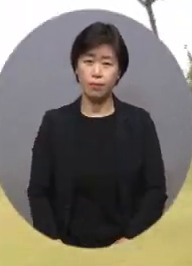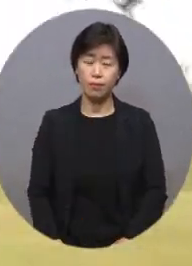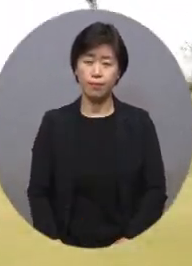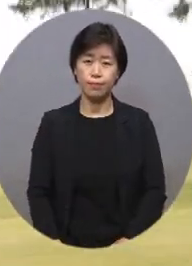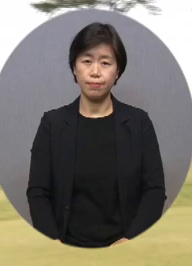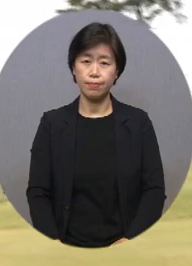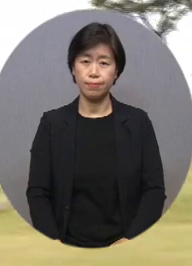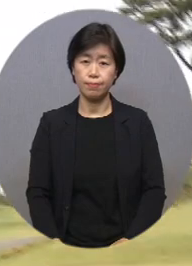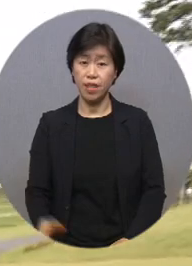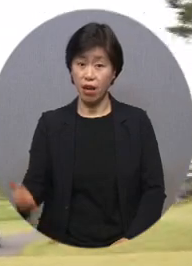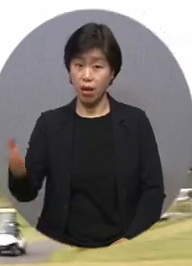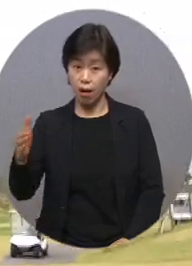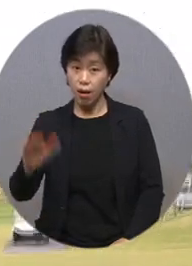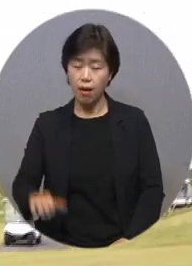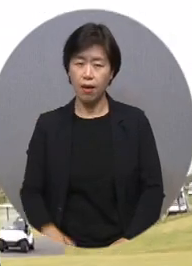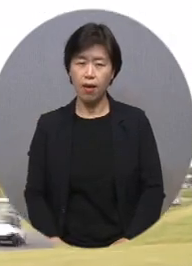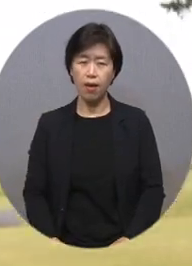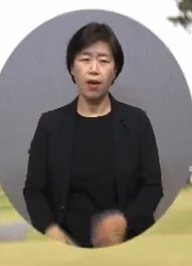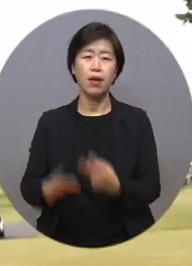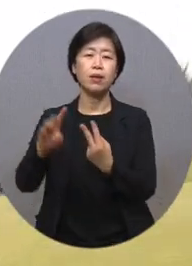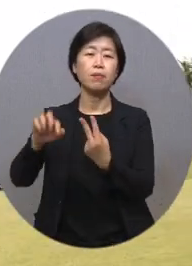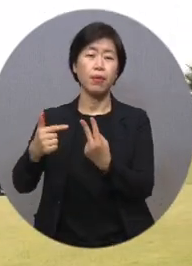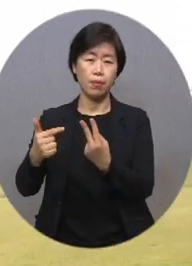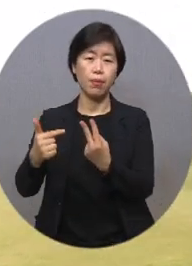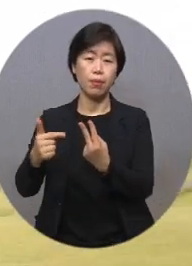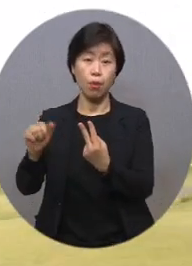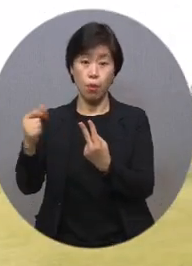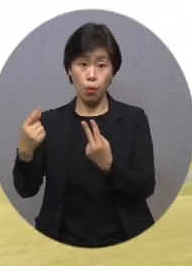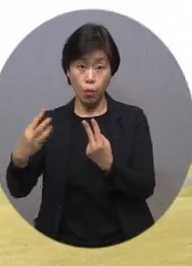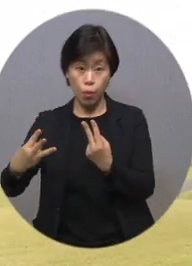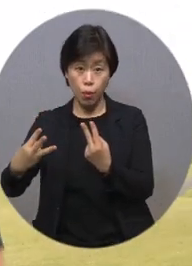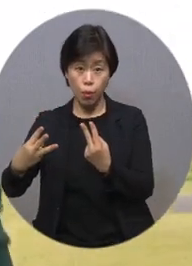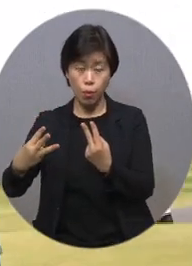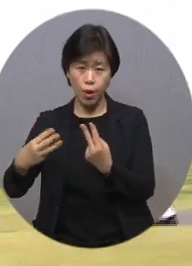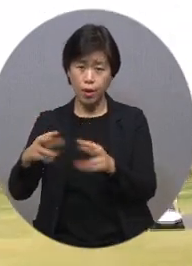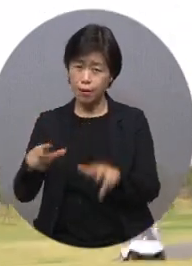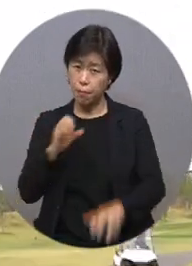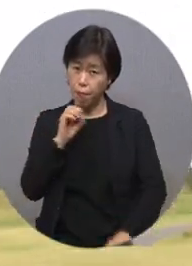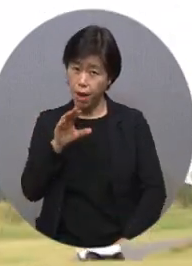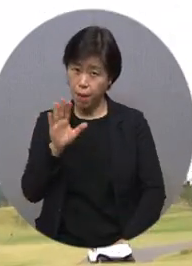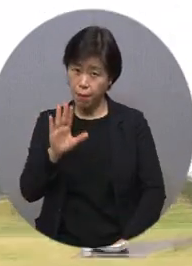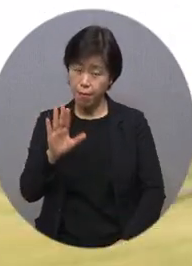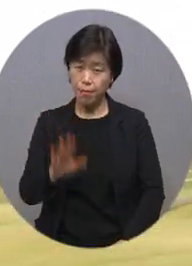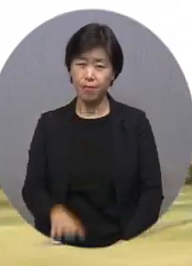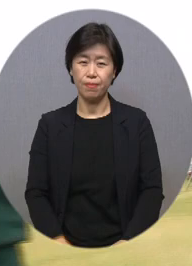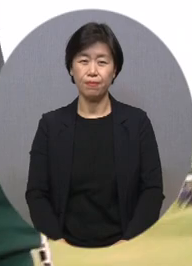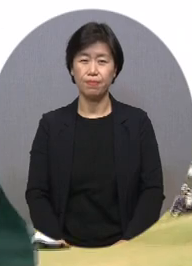근데, 이거, 우리 이번 홀. 아, 말하면 안 되나요?